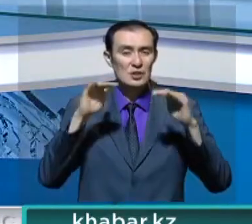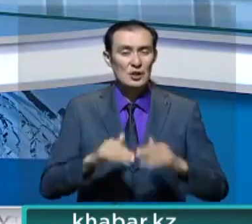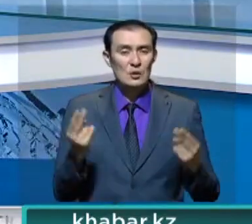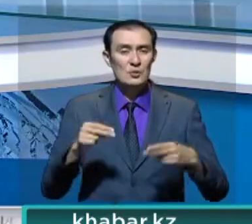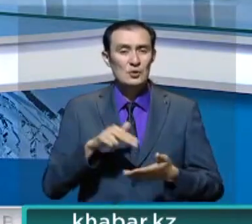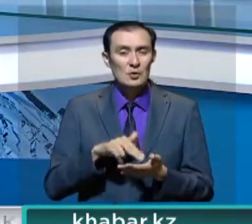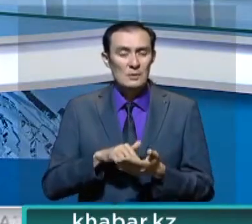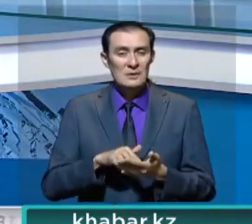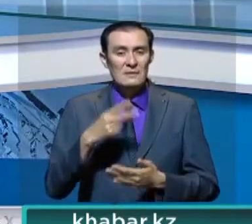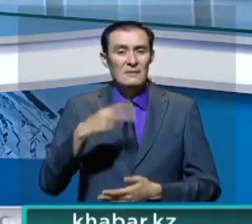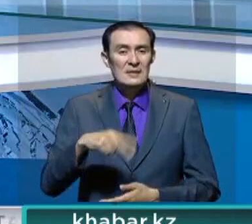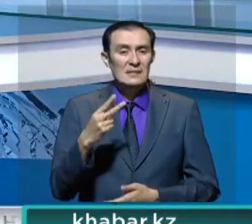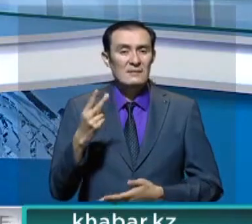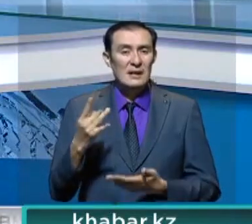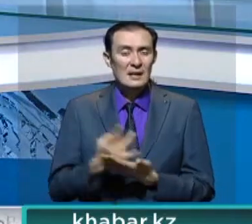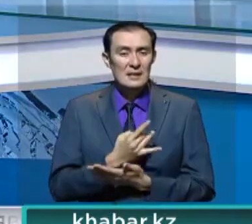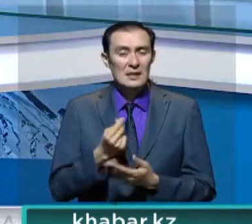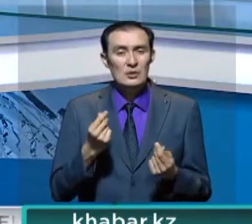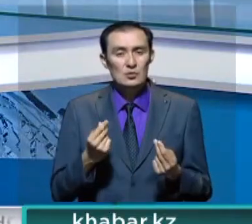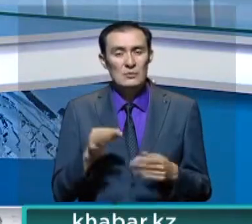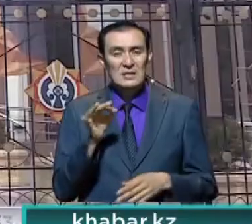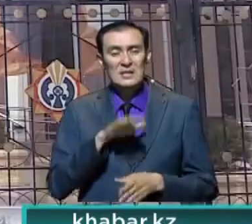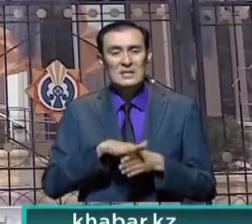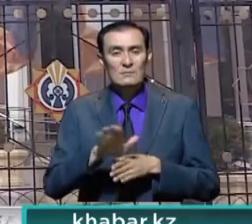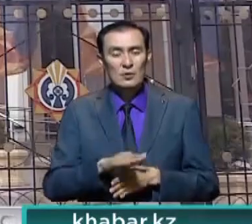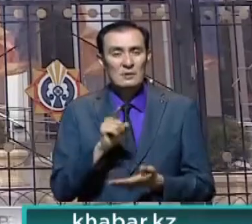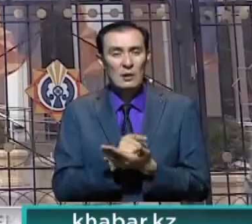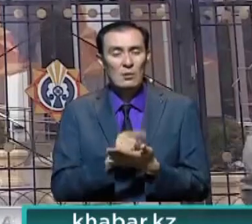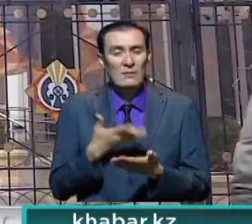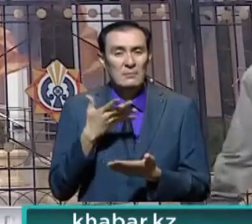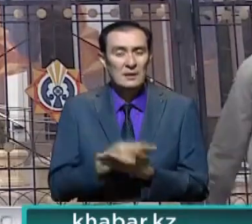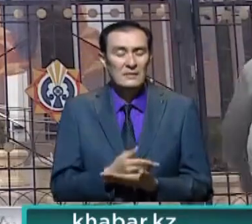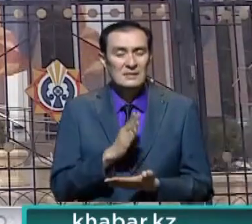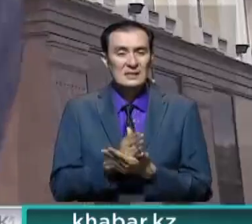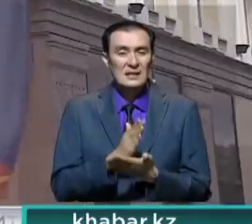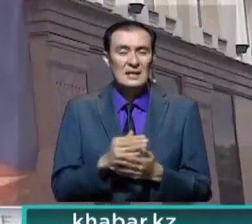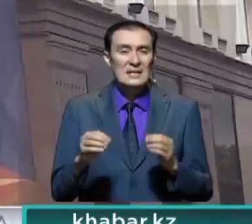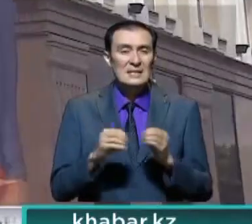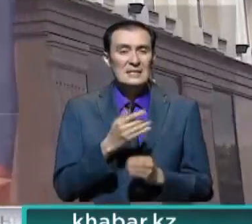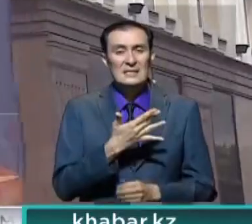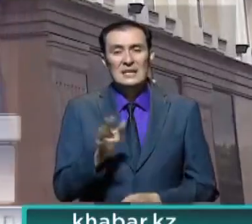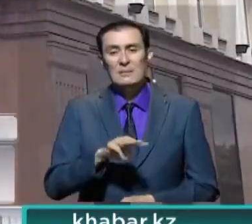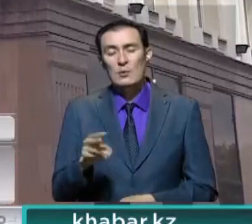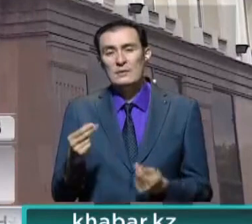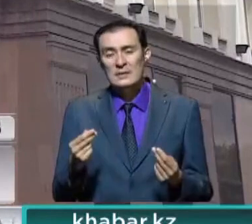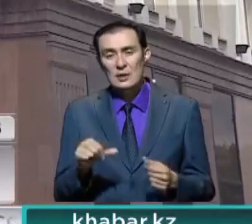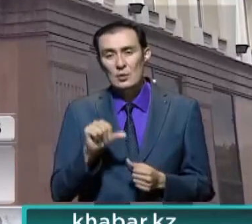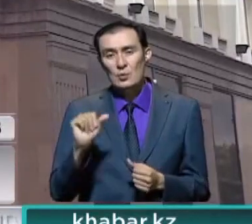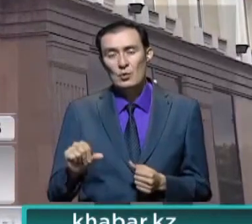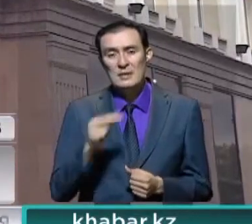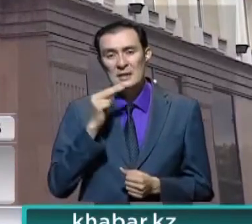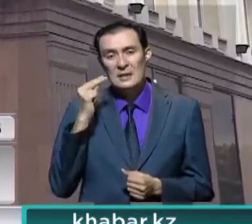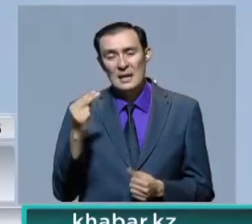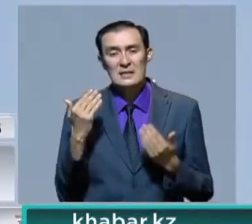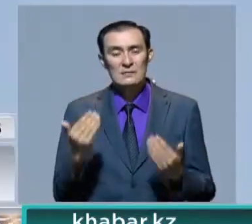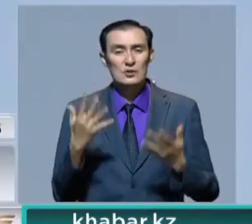таможенной стоимости товара в 22 раза. А сумма неисполненных налоговых обязательств составила десятки миллионов тенге. Помимо Поднебесной,